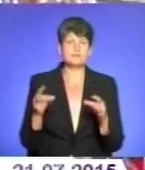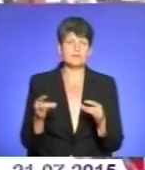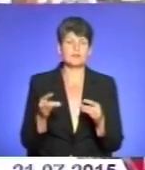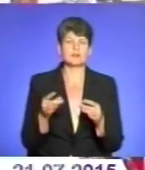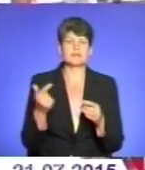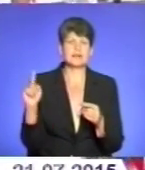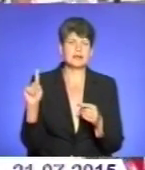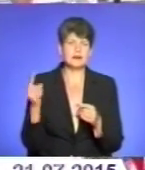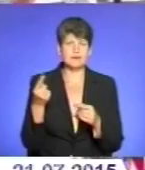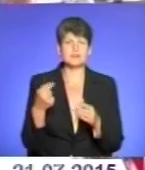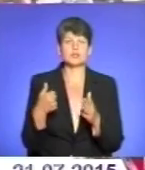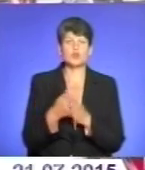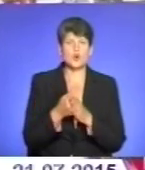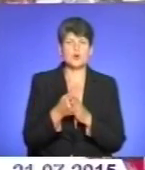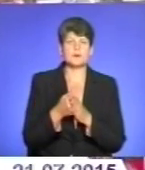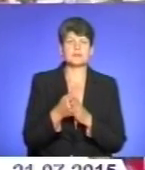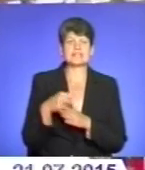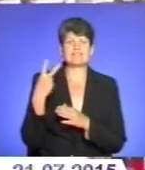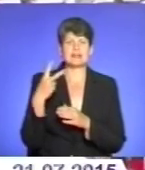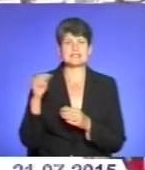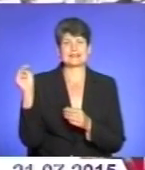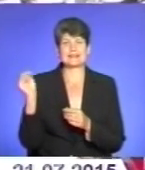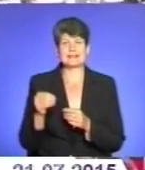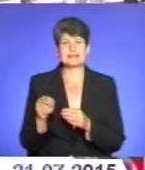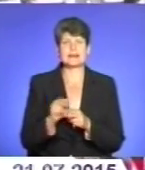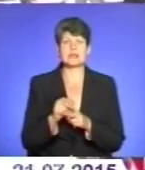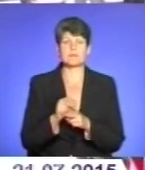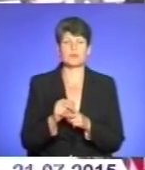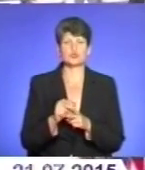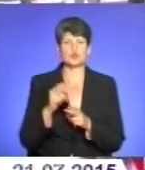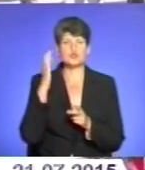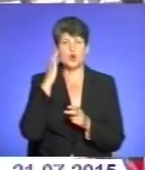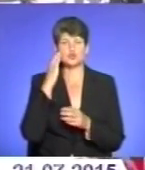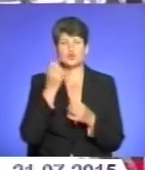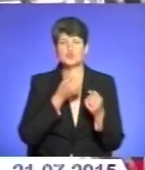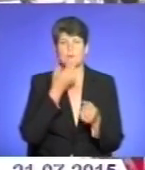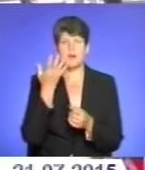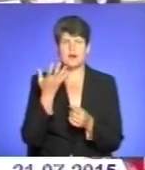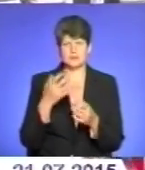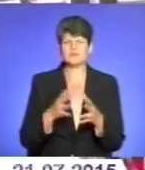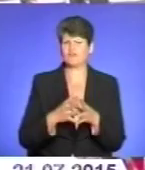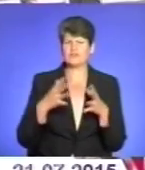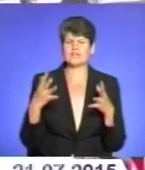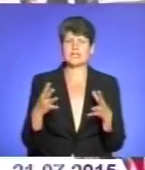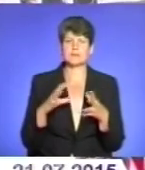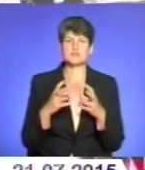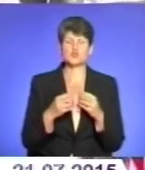гривні, закінчуючи там 20 тисячами там на ремонт чорного тюльпана, тобто якимись такими крупними великими